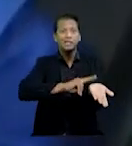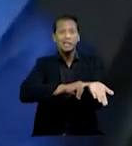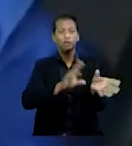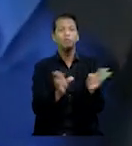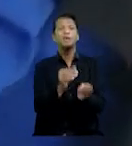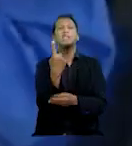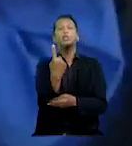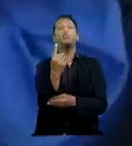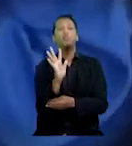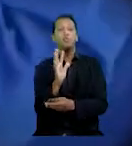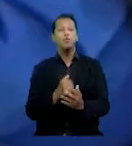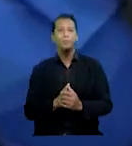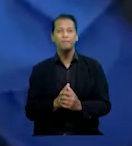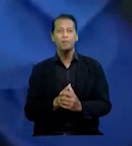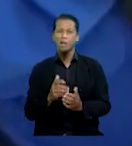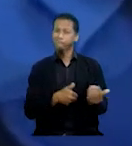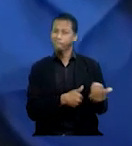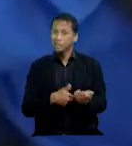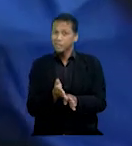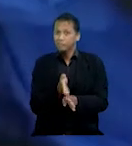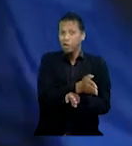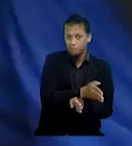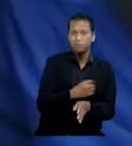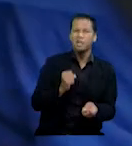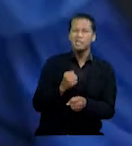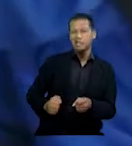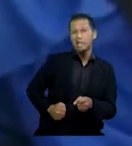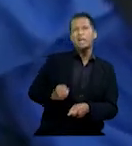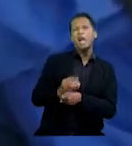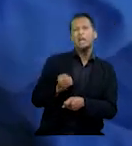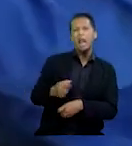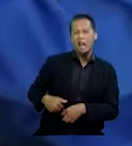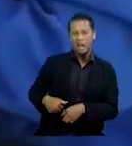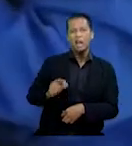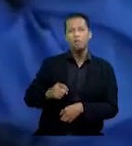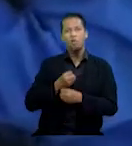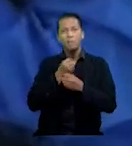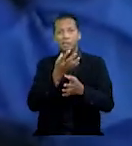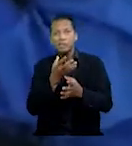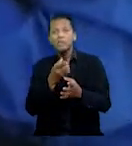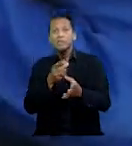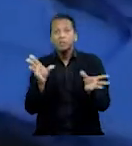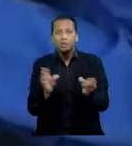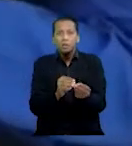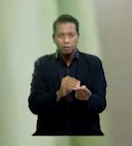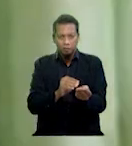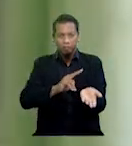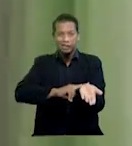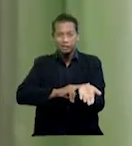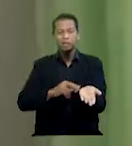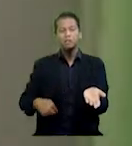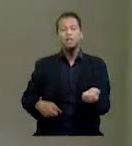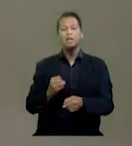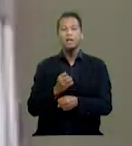akut. Seorang balita yang sebelumnya suspek gagal ginjal akut tidak melakukan konfirmasi sehingga tidak tercatat sebagai suspek pasien